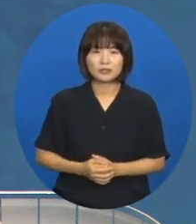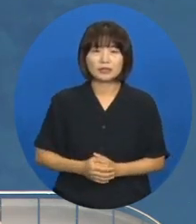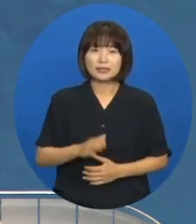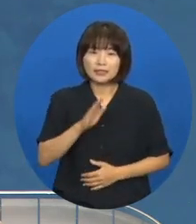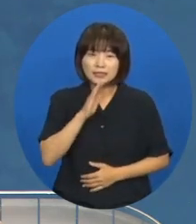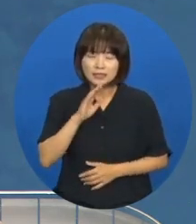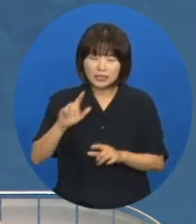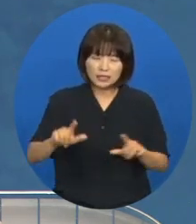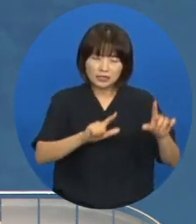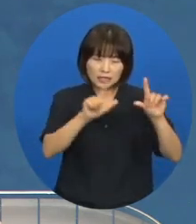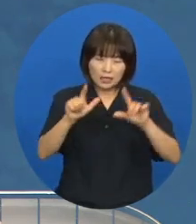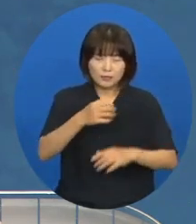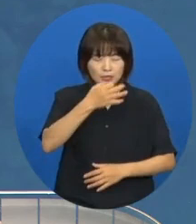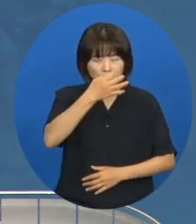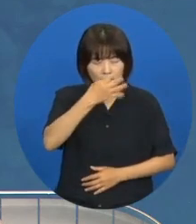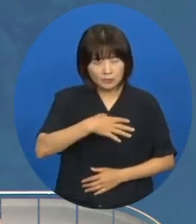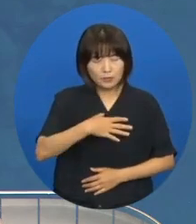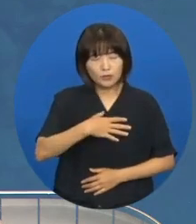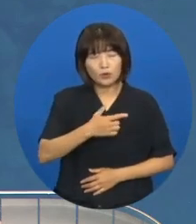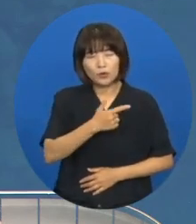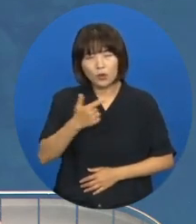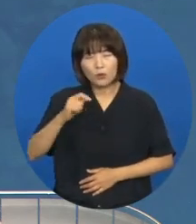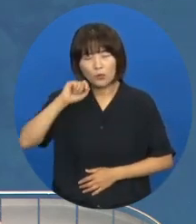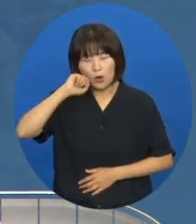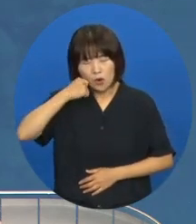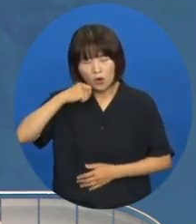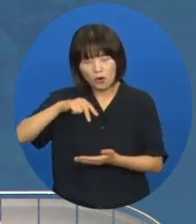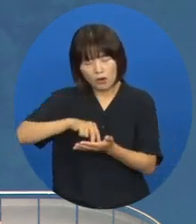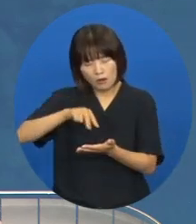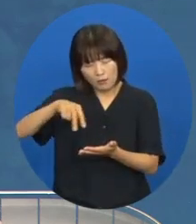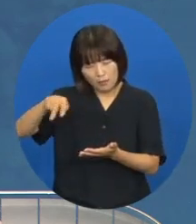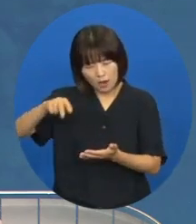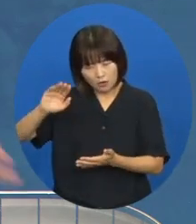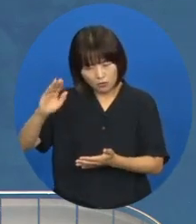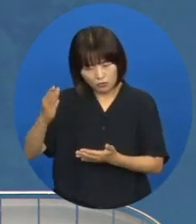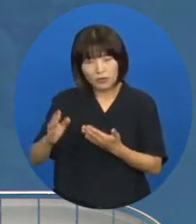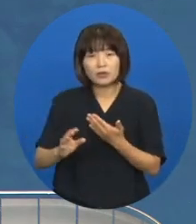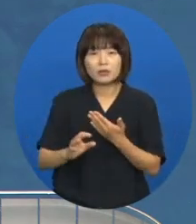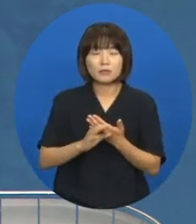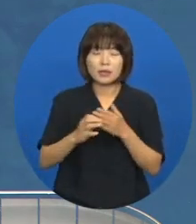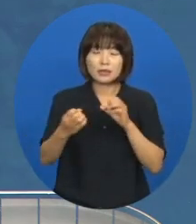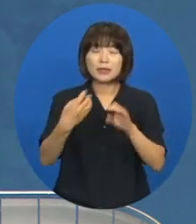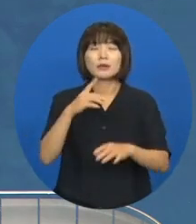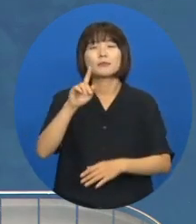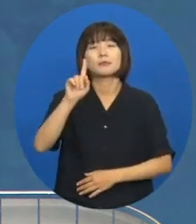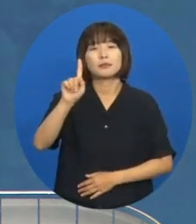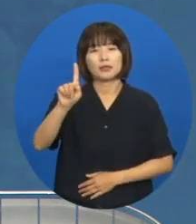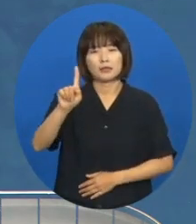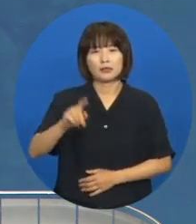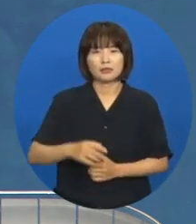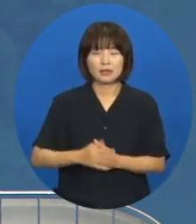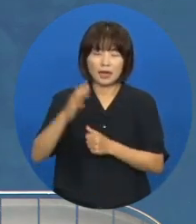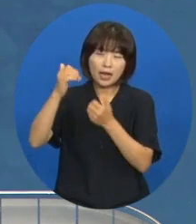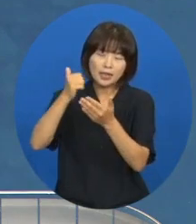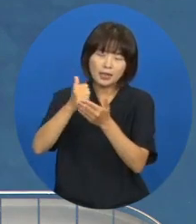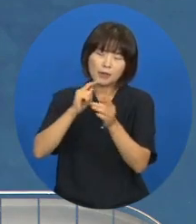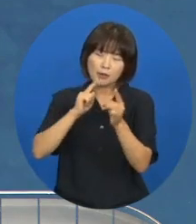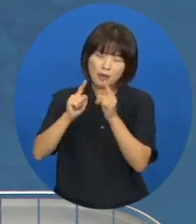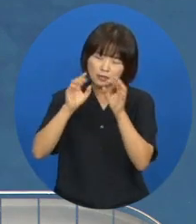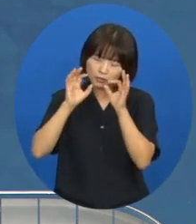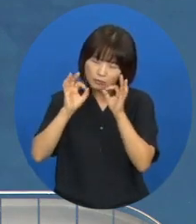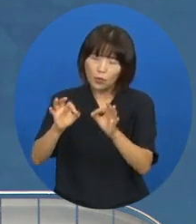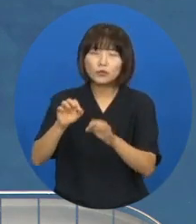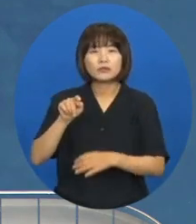실제로 삶이 힘들고 너무너무 어렵고 방황이 된다면 답은 하나예요. 하나님의 말씀을 보는